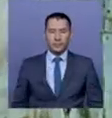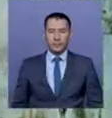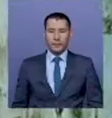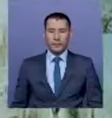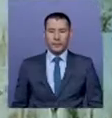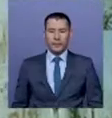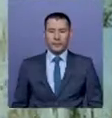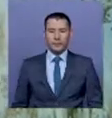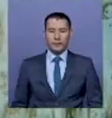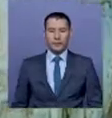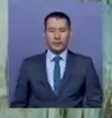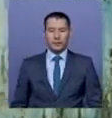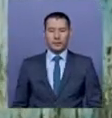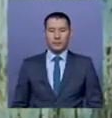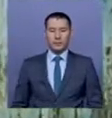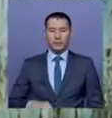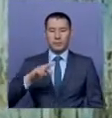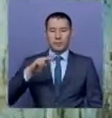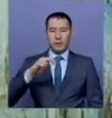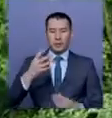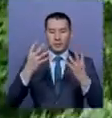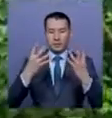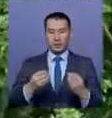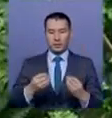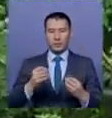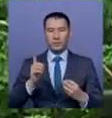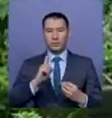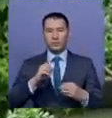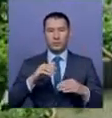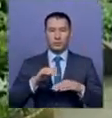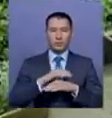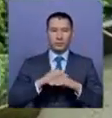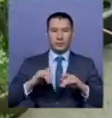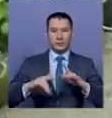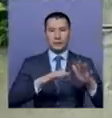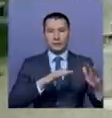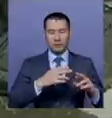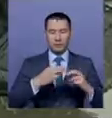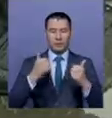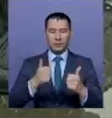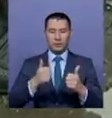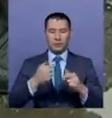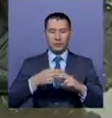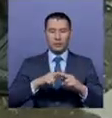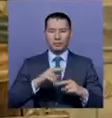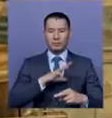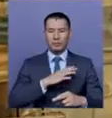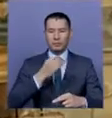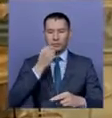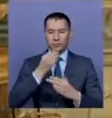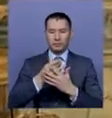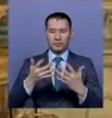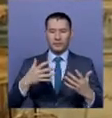Жұмыла көтерген жүк жеңіл. Бүгін кәсіпкерлер аудандағы көмекке мұқтаж 30 отбасыны әлеуметтік маңызы бар азық-түлікпен қамтыды.